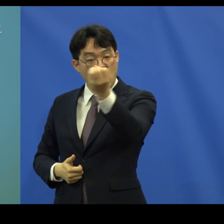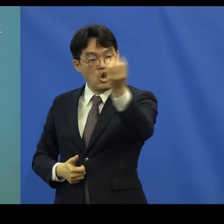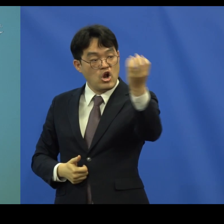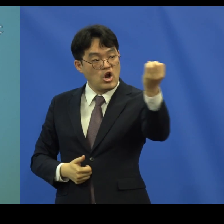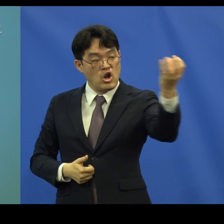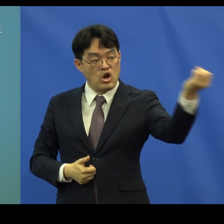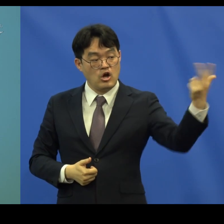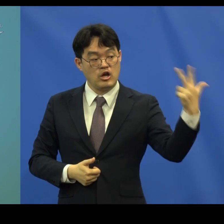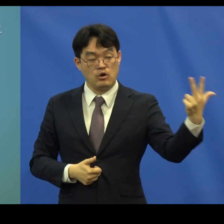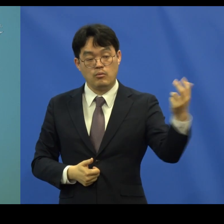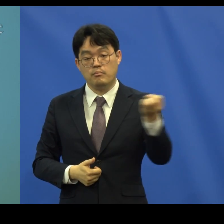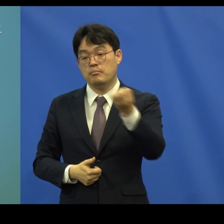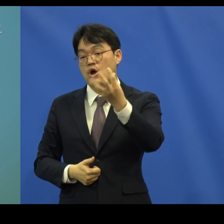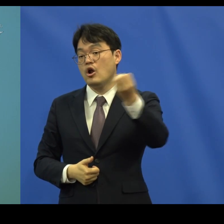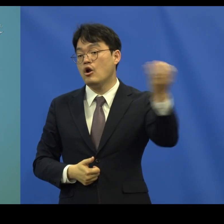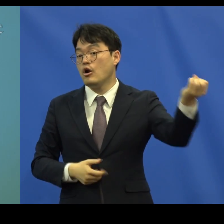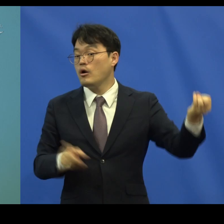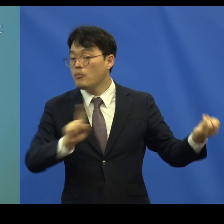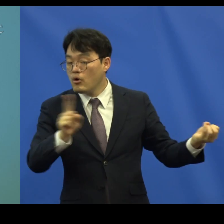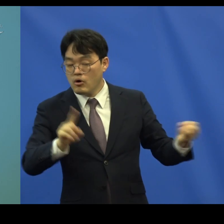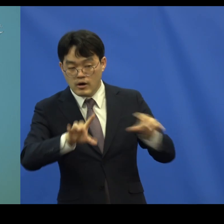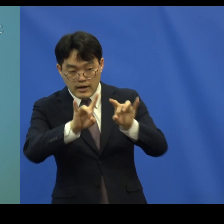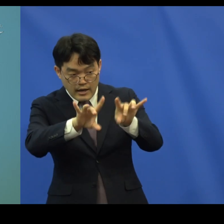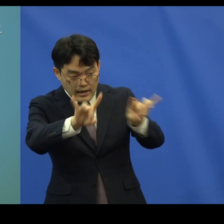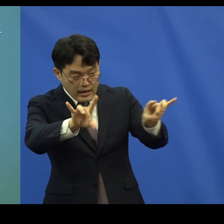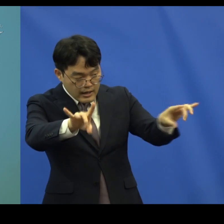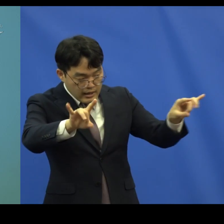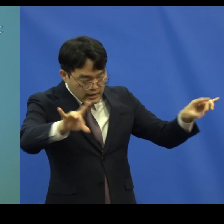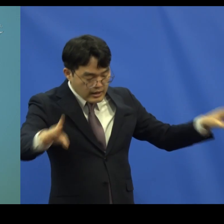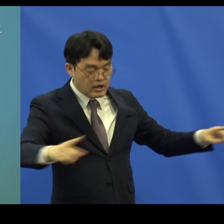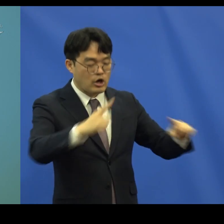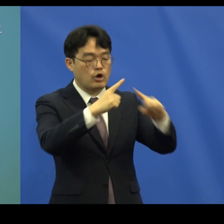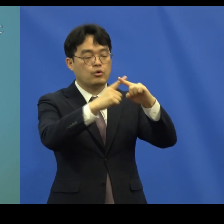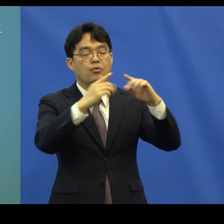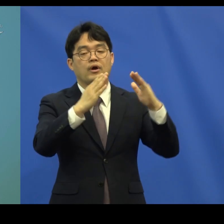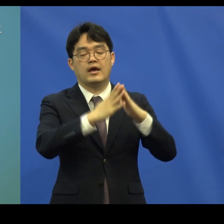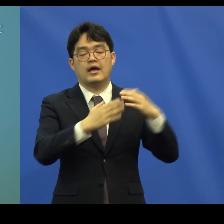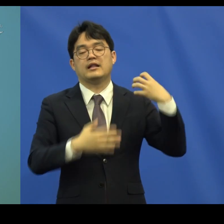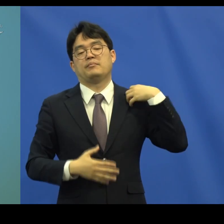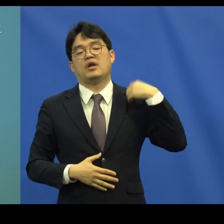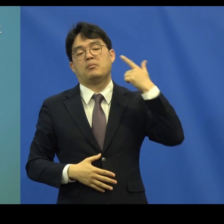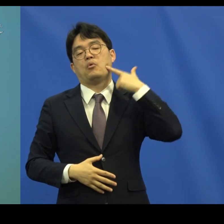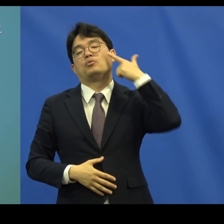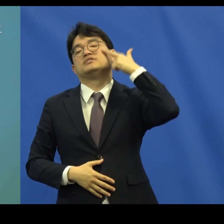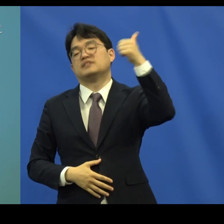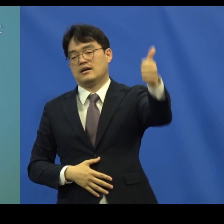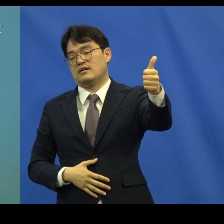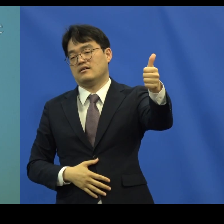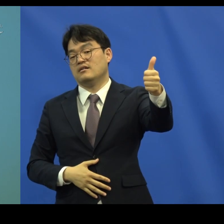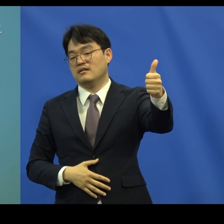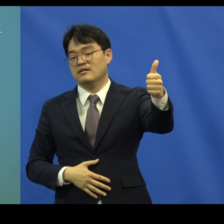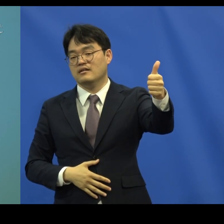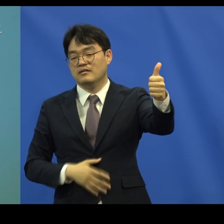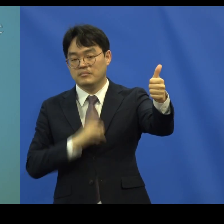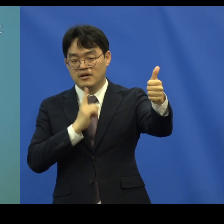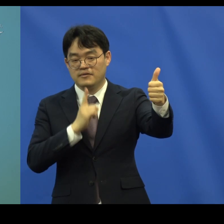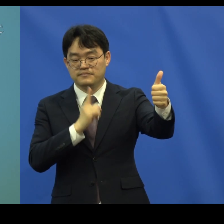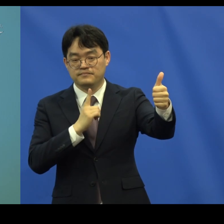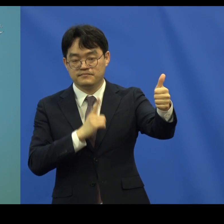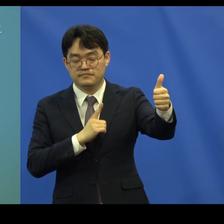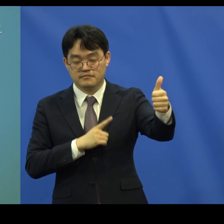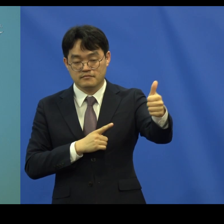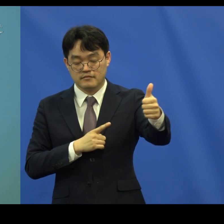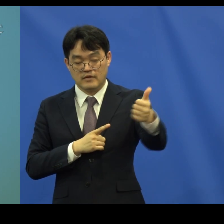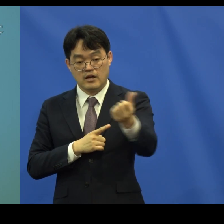이 목자를 7별을 그리스도가 붙잡고 있다는 겁니다. 그러니까 이 별은 그 붙잡고